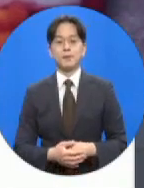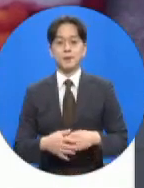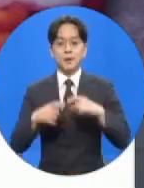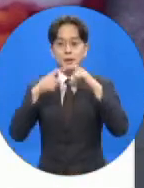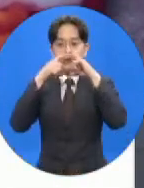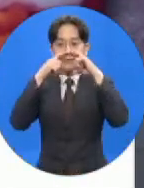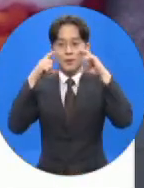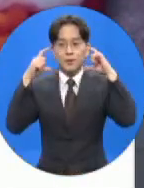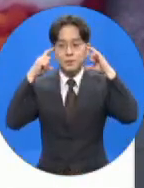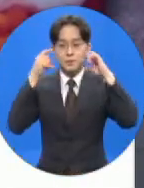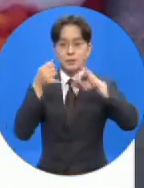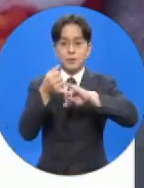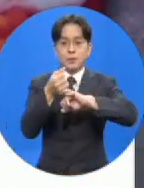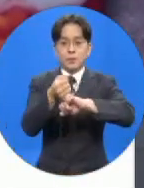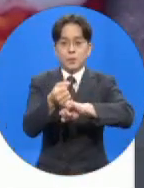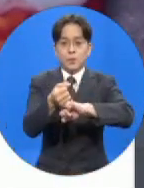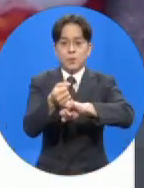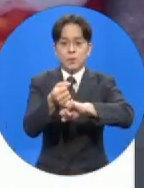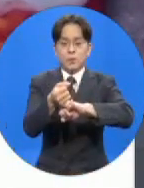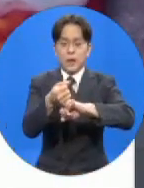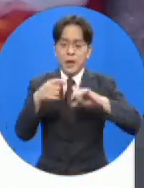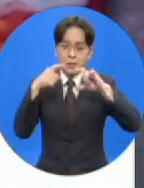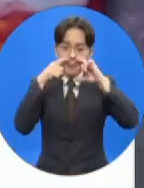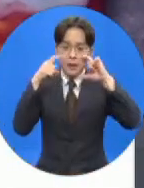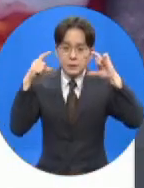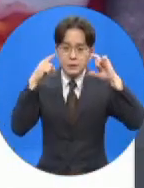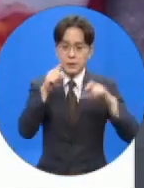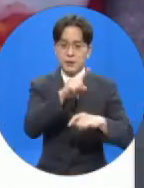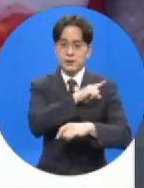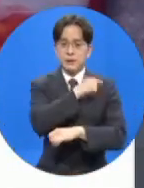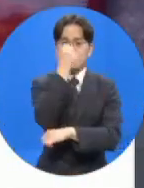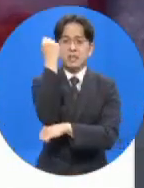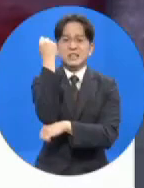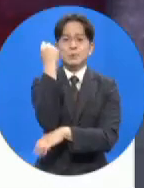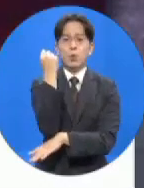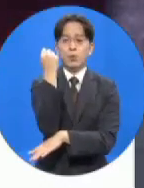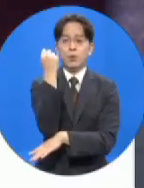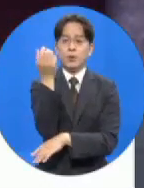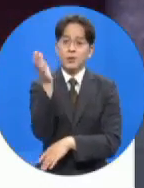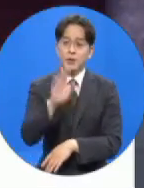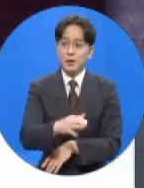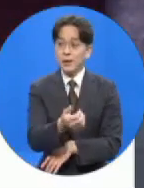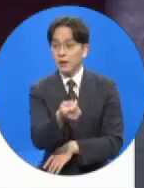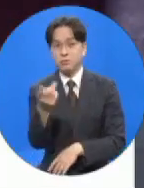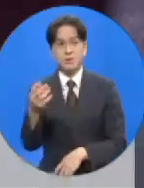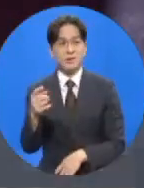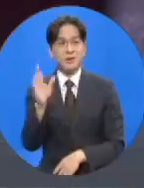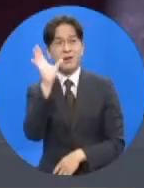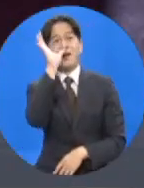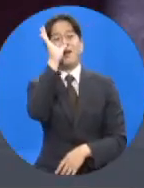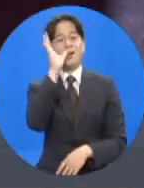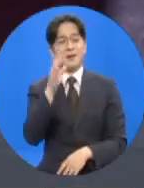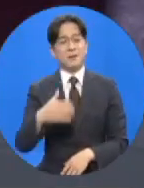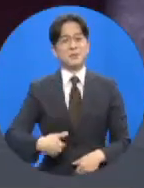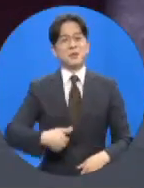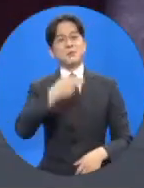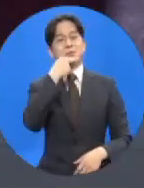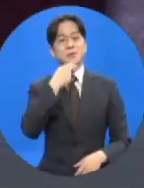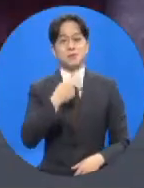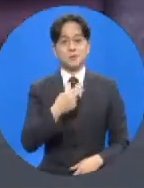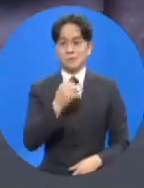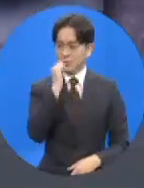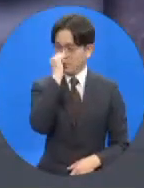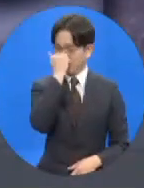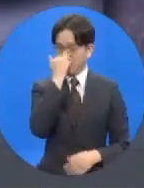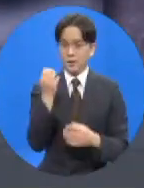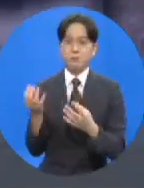마스크만이라도 써달라는 방역당국의 간절한 호소는 혹자들에겐 씨알도 안 먹힙니다. 마스크 착용을 요구한